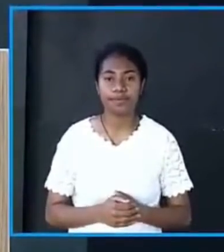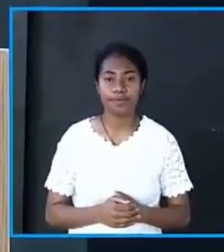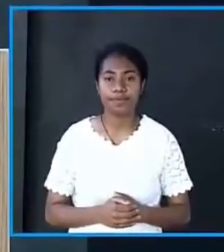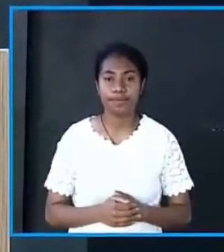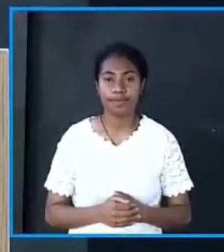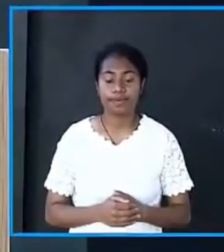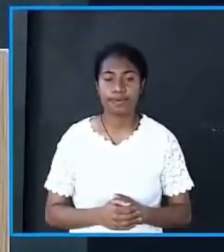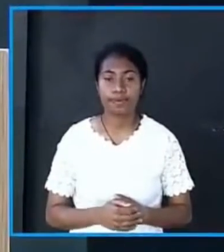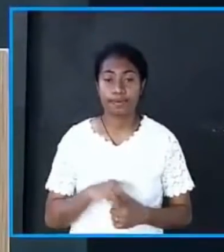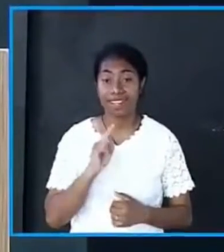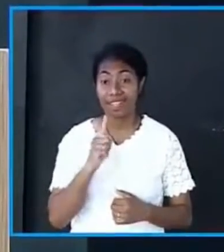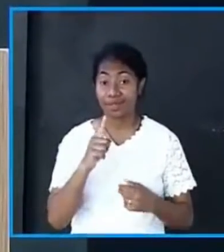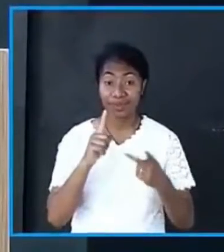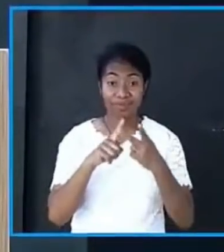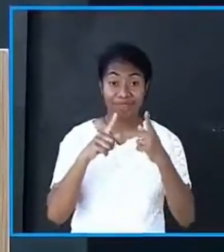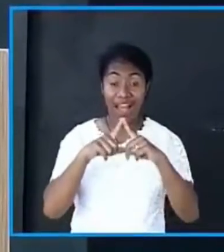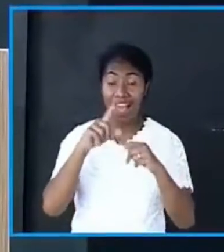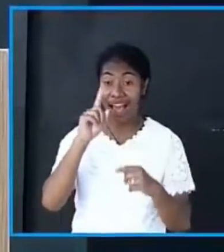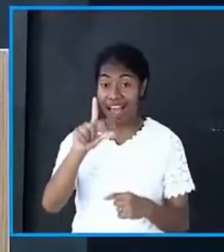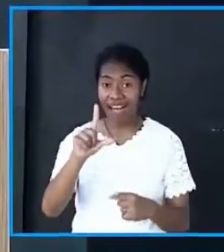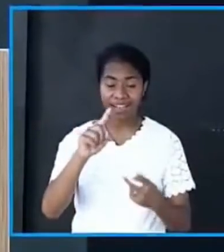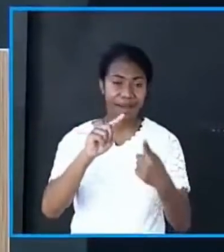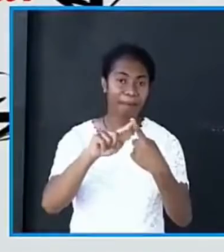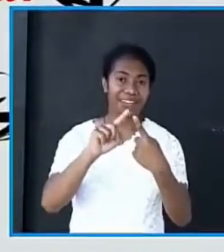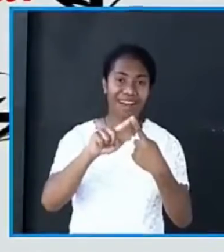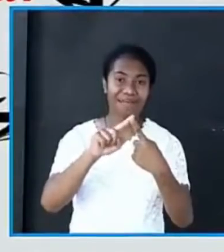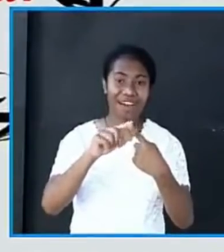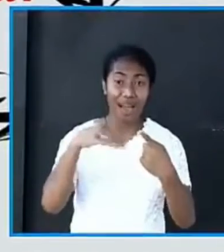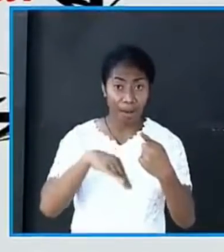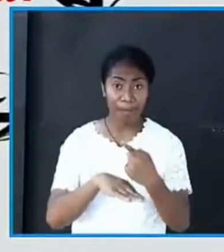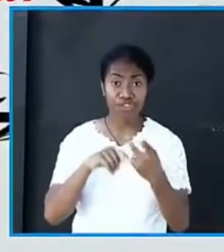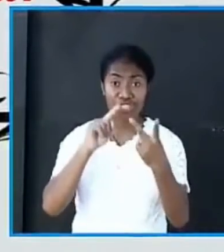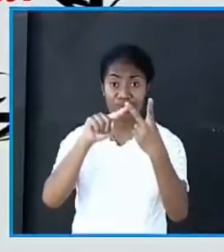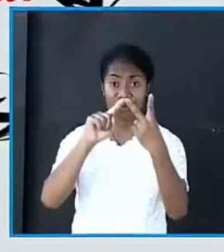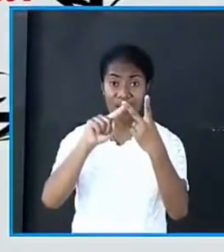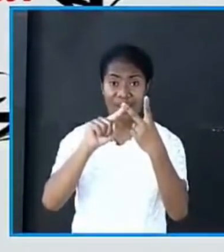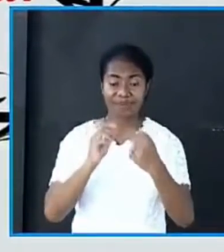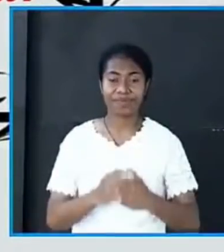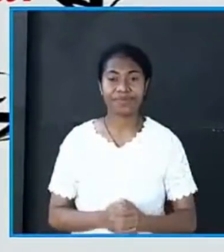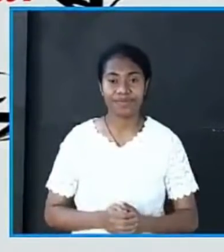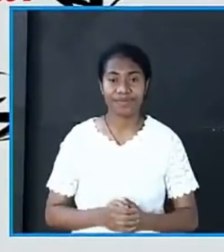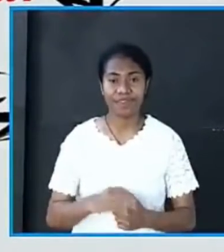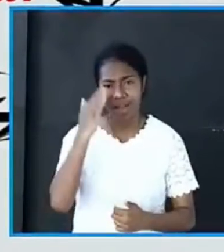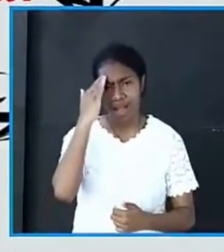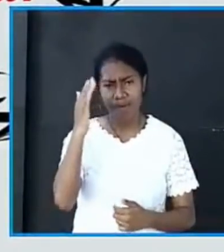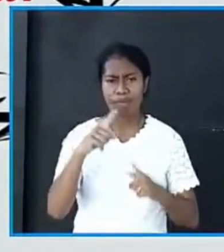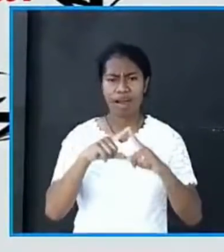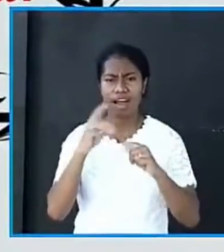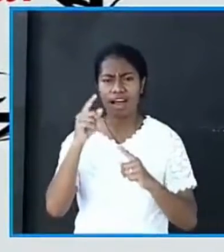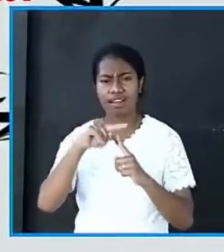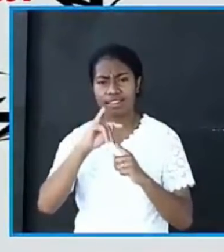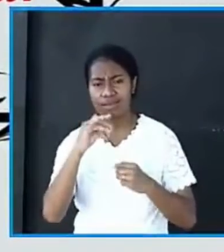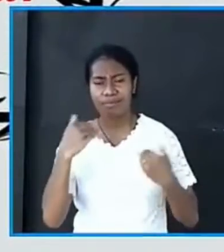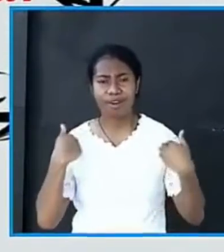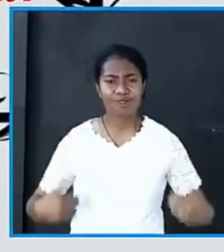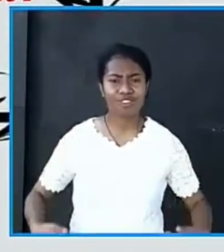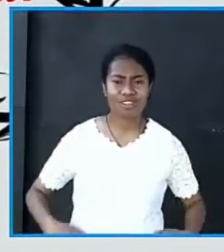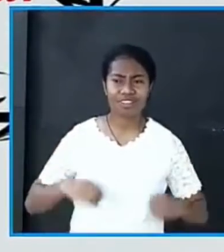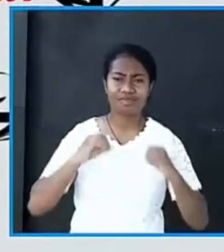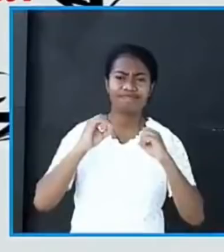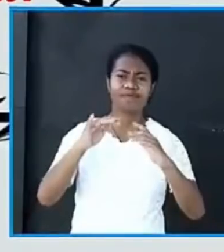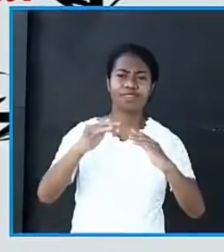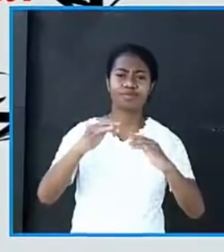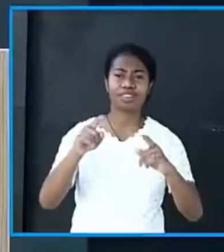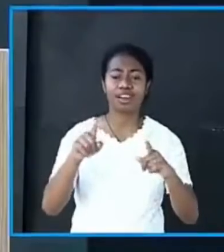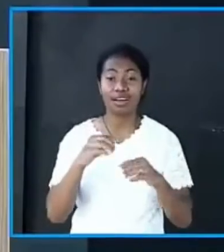itu hal pertama hal kedua yang Hai Apa artinya manusia diciptakan menurut gambar dan